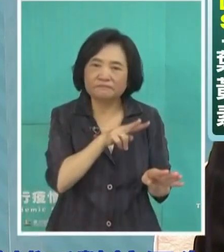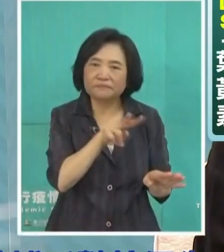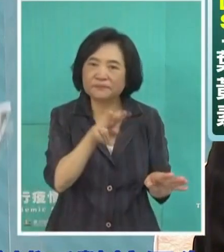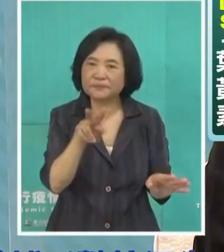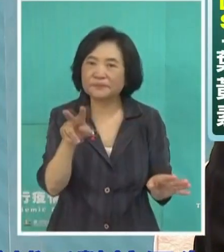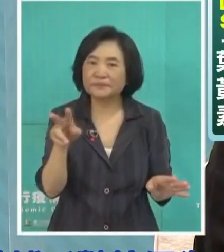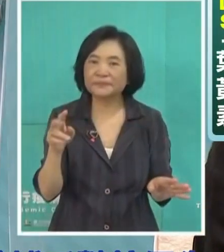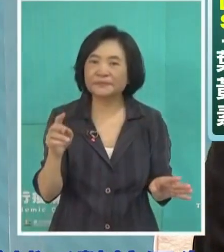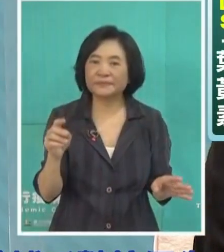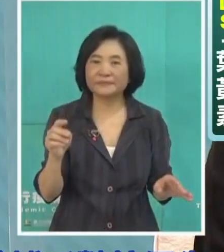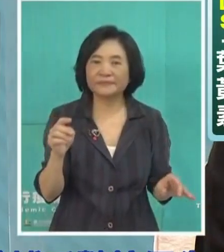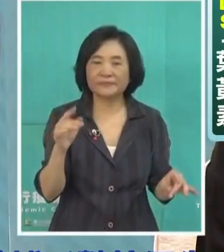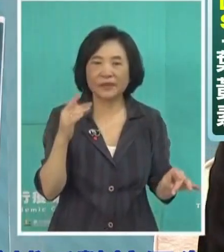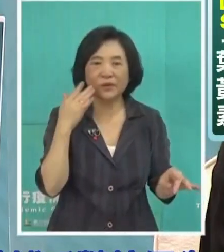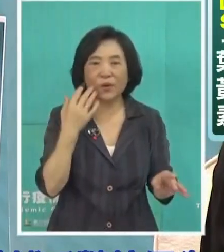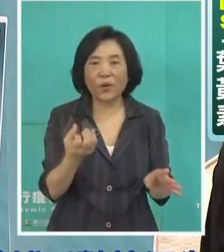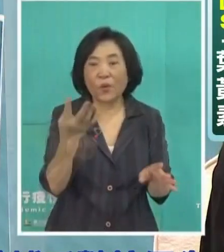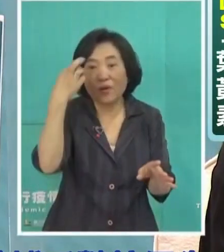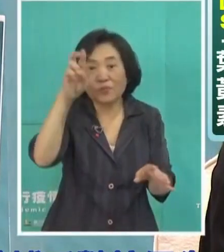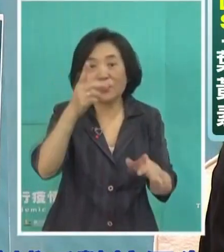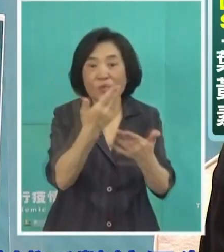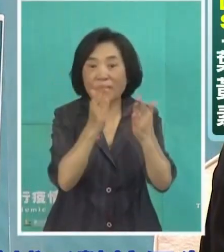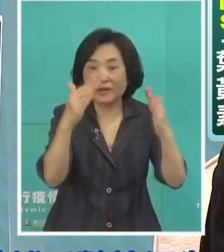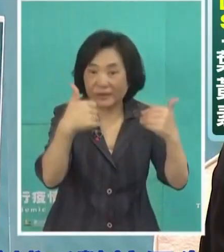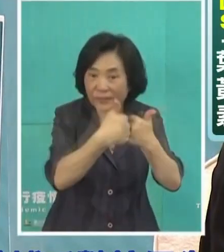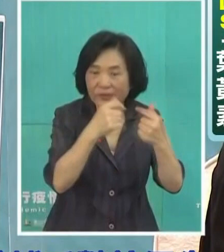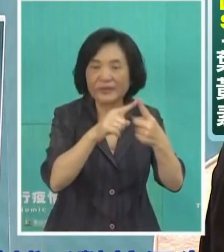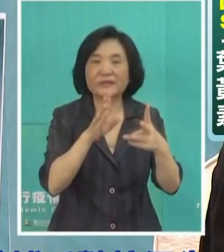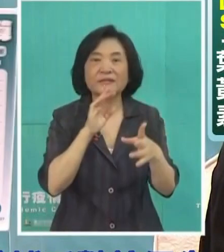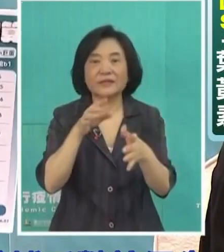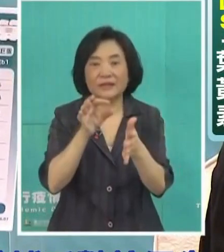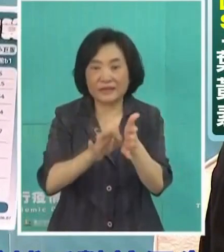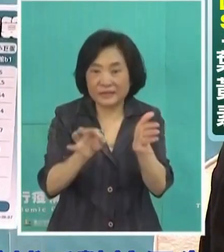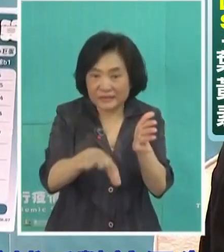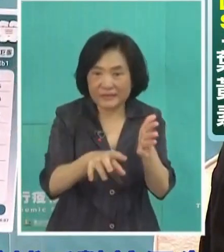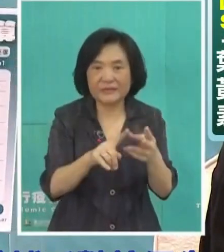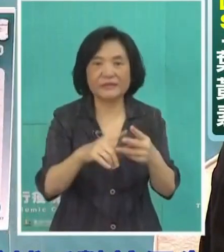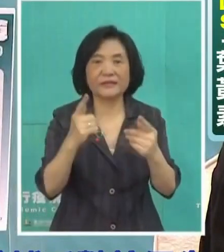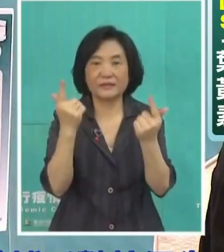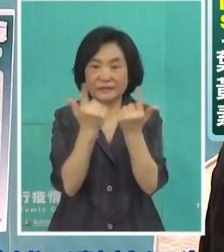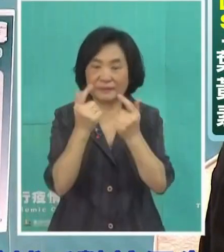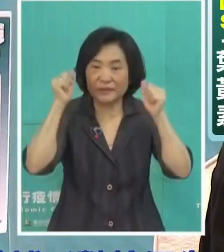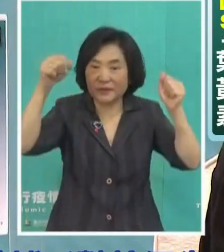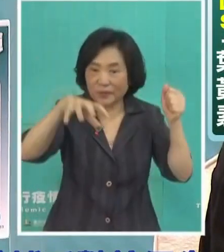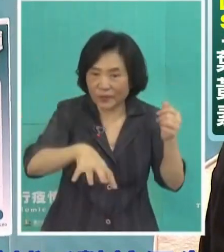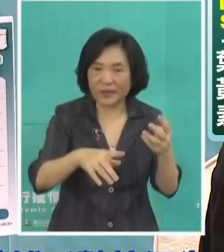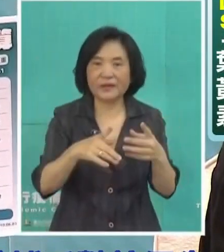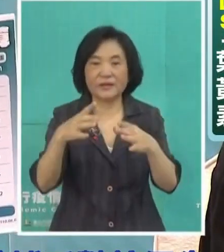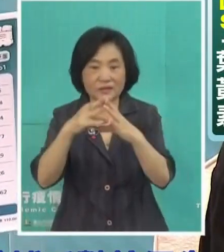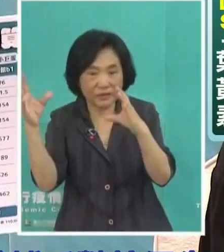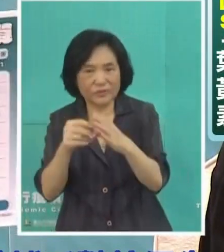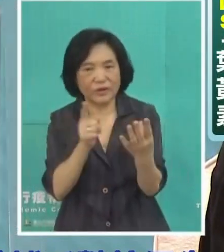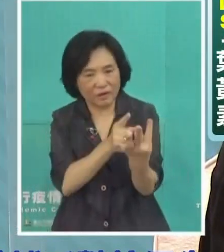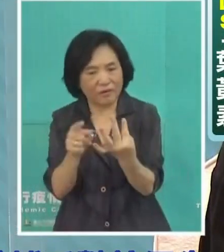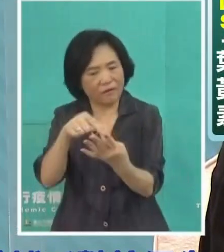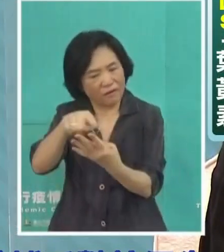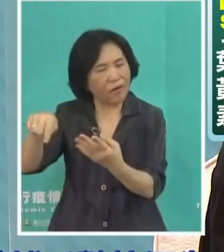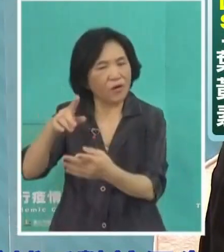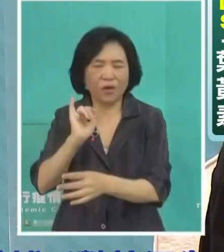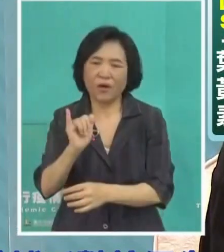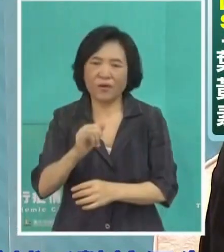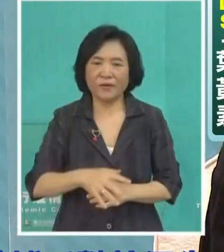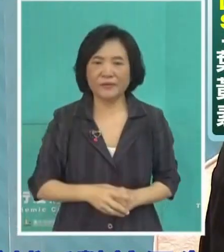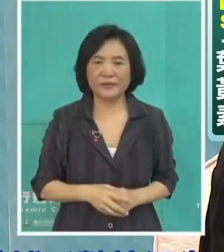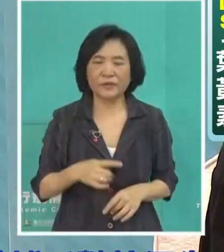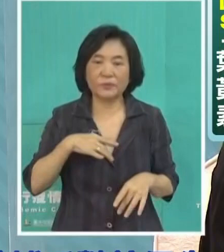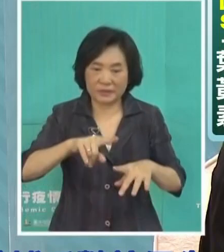从花博的和平篮球馆哦，台北体育馆、小巨蛋，都是适当的地方的哦。不过我们也是一样